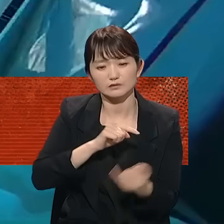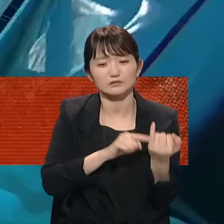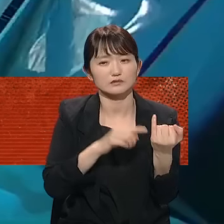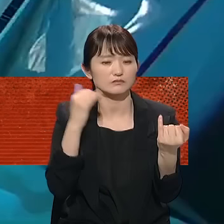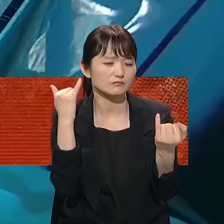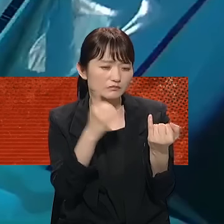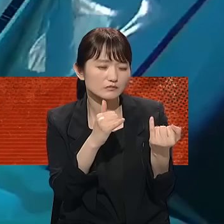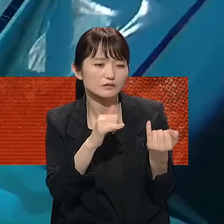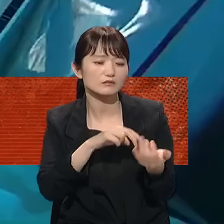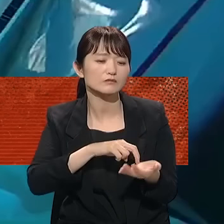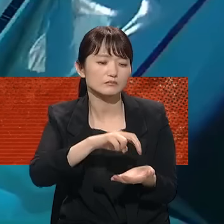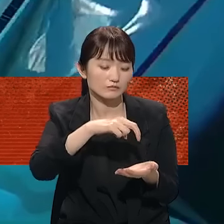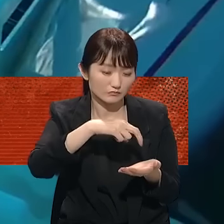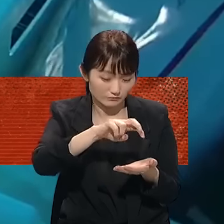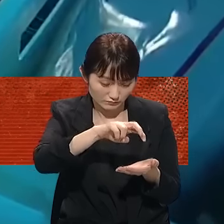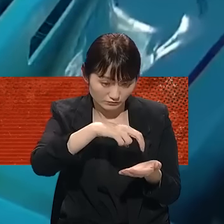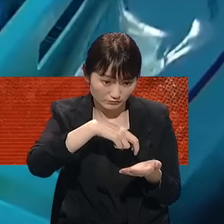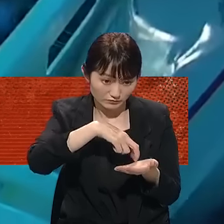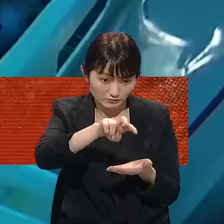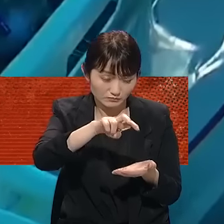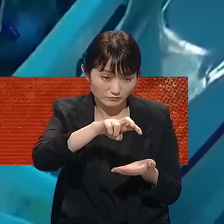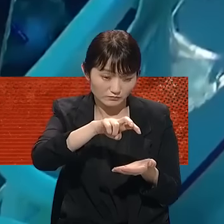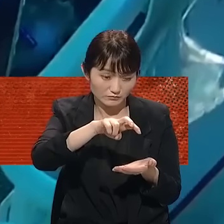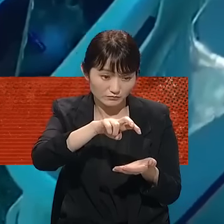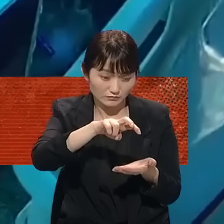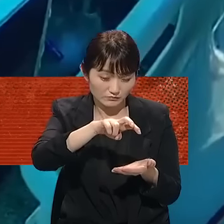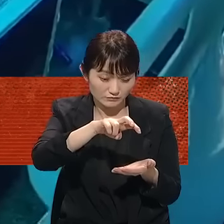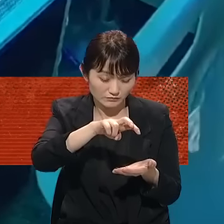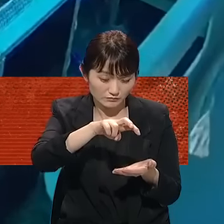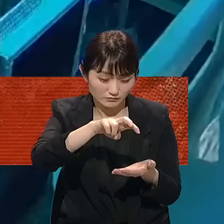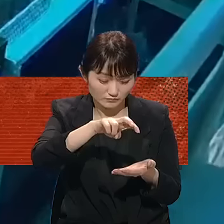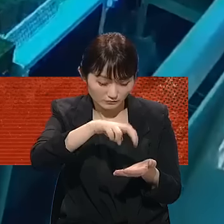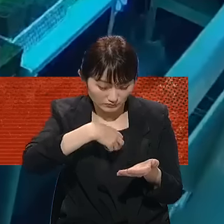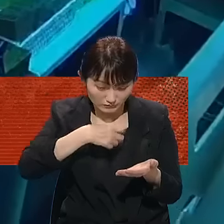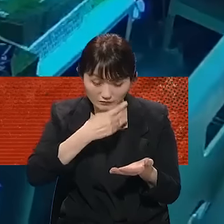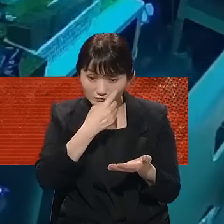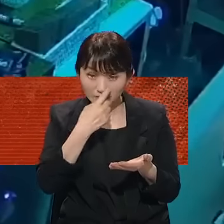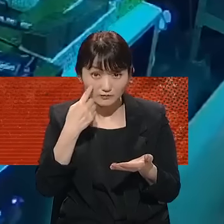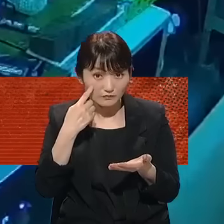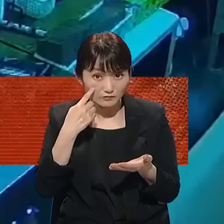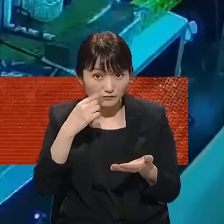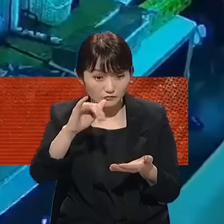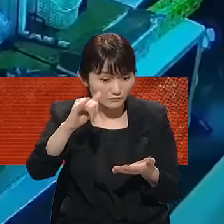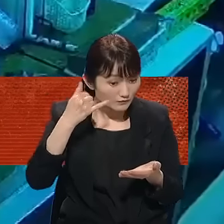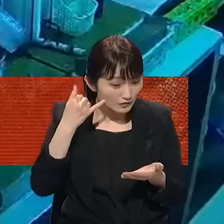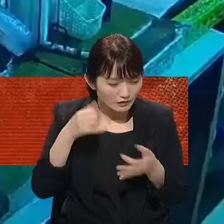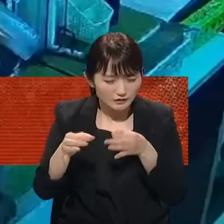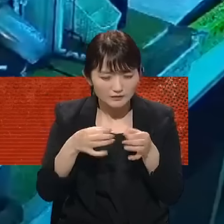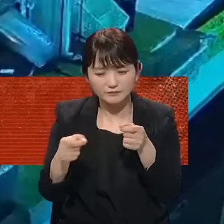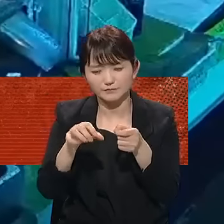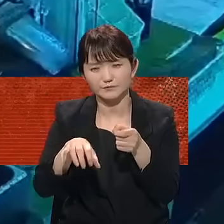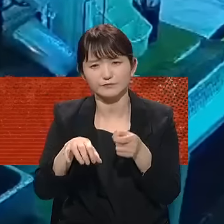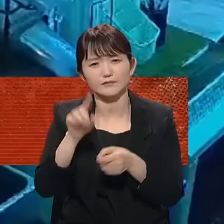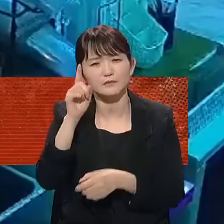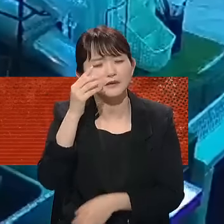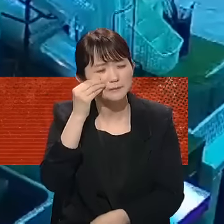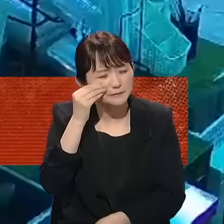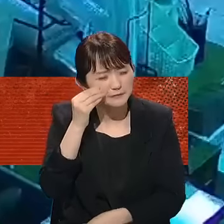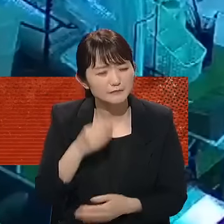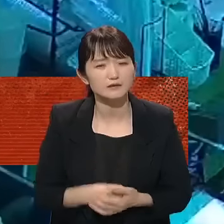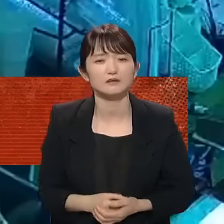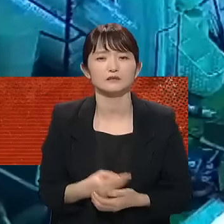했습니다. 문자를 보면 문자 보면 전화를 부탁합니다. 가게 앞이다. 한 번만 제발 이런 문자를 보냈고요.